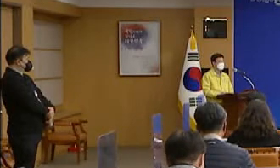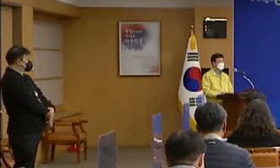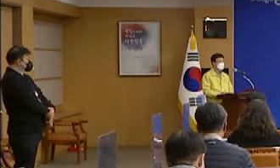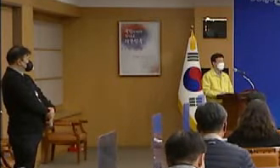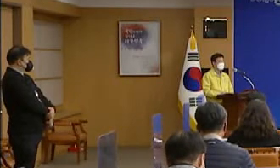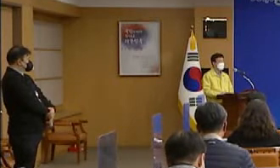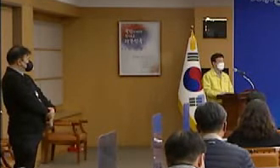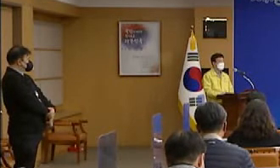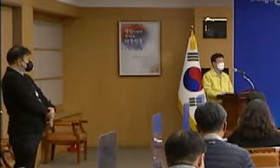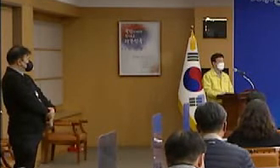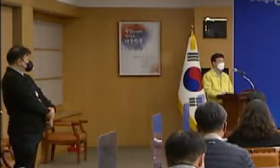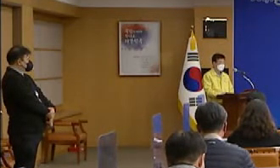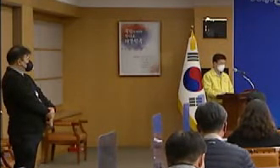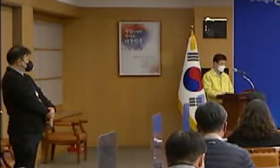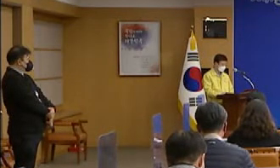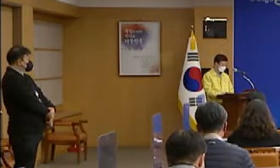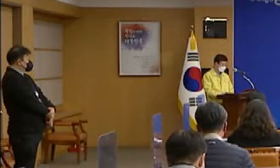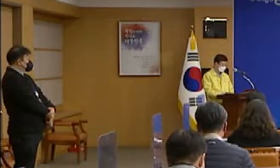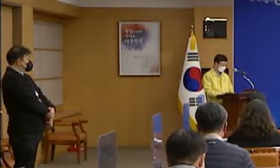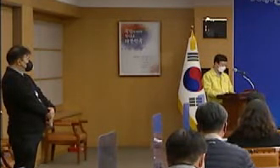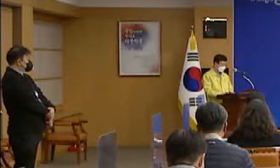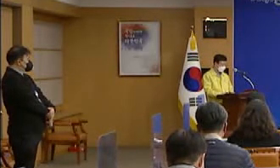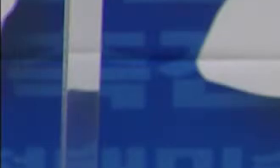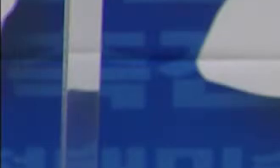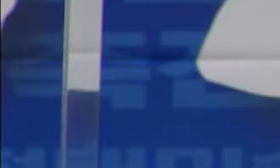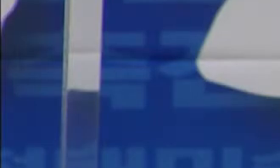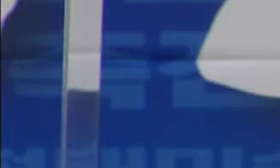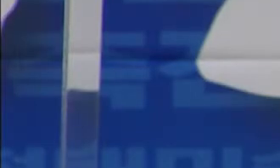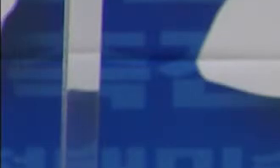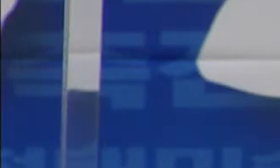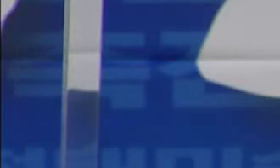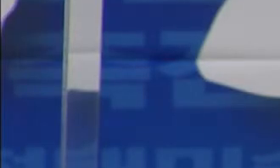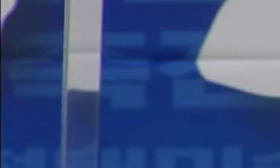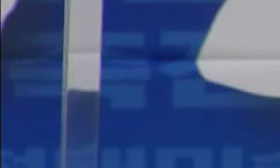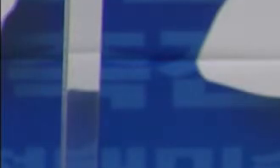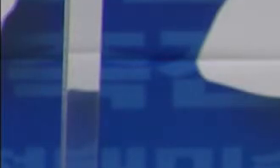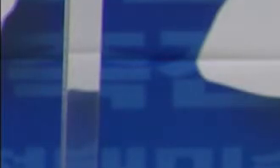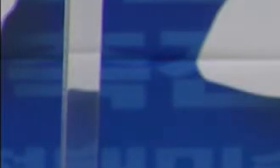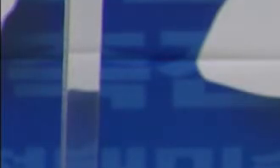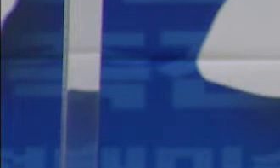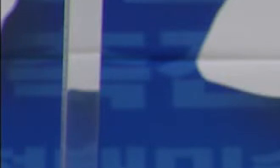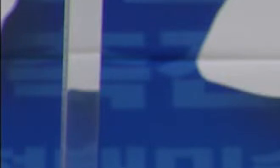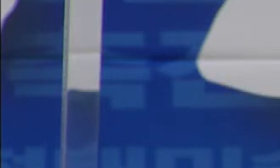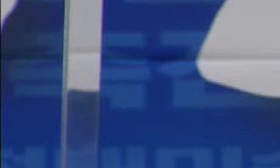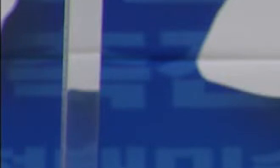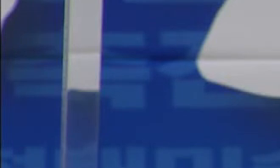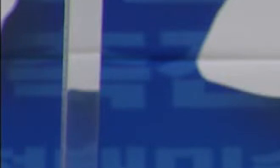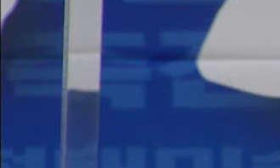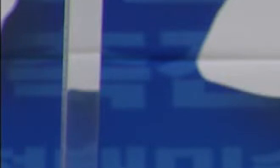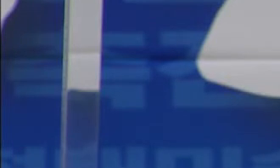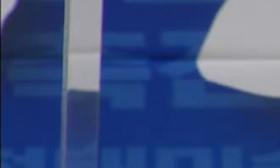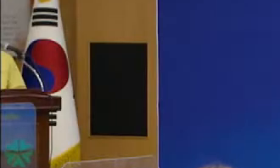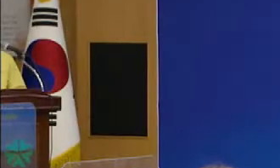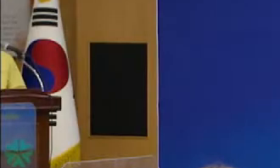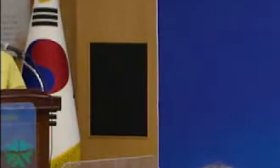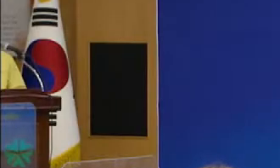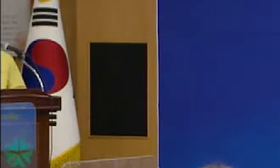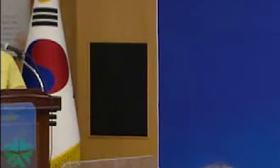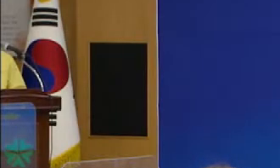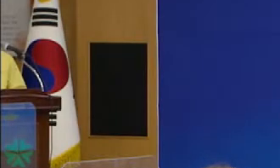대전 시장은 윤 당선인이 공약으로 내건 공공기관 추가 이전과 충 정권 광역철도 건설